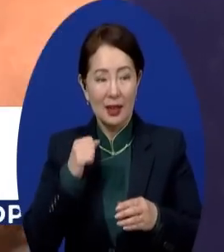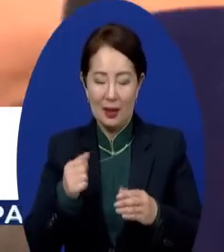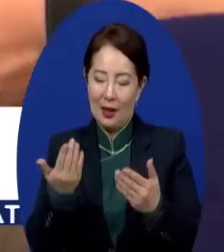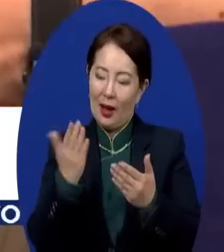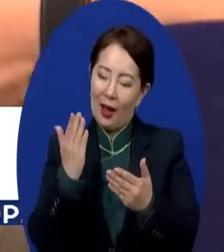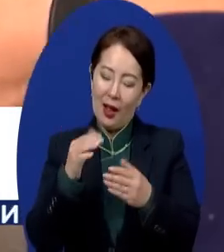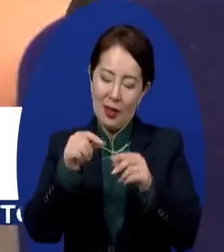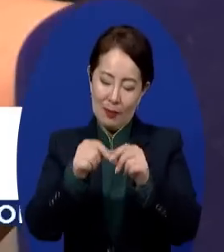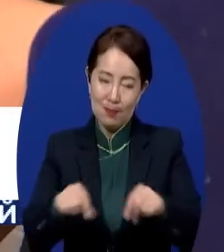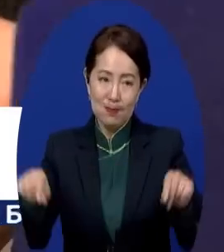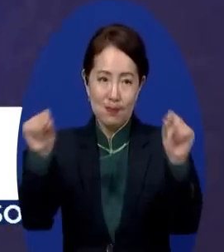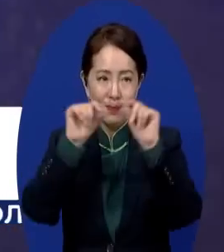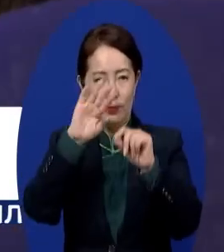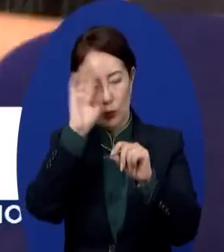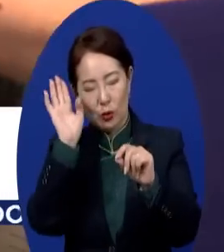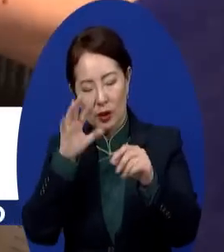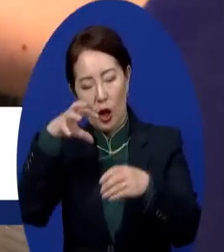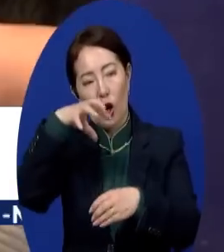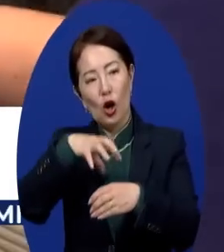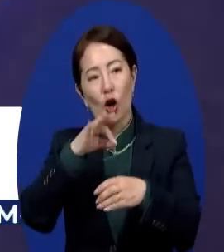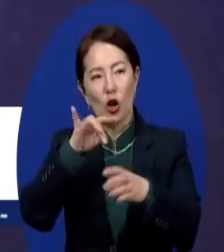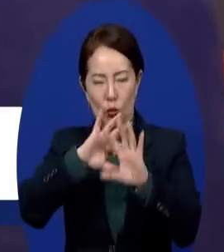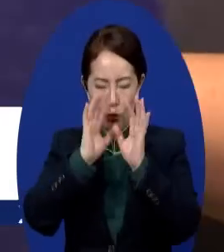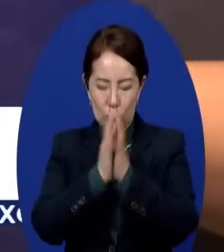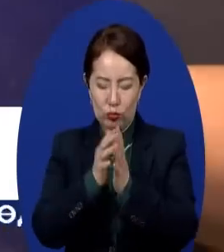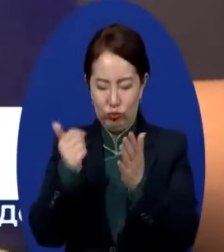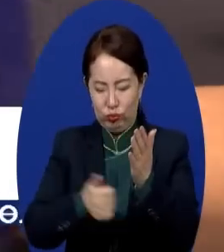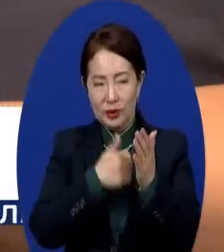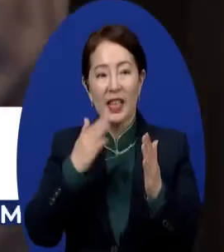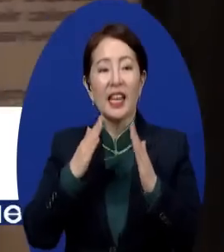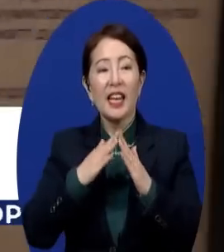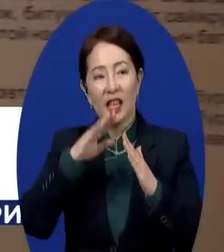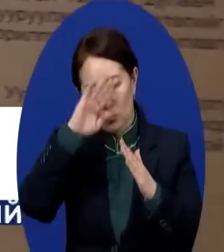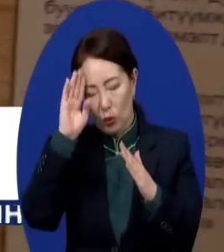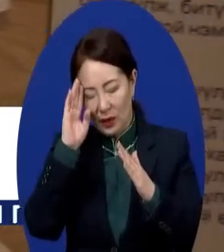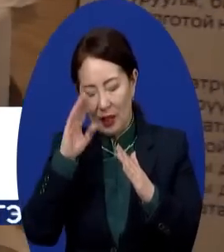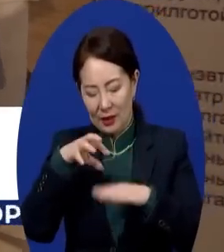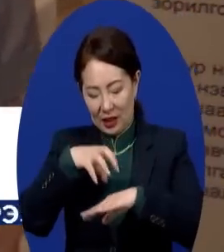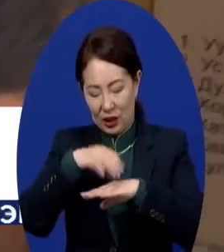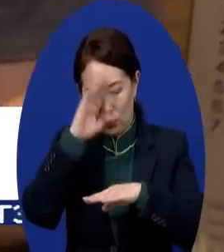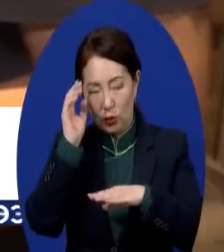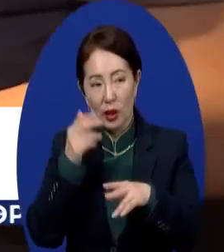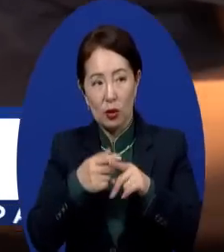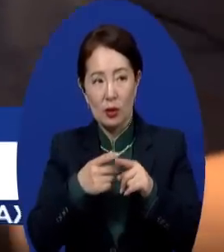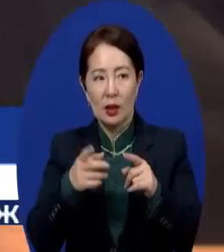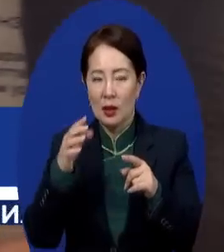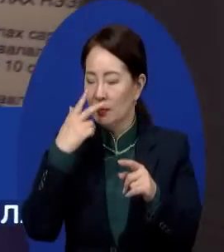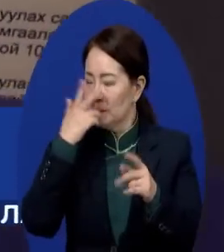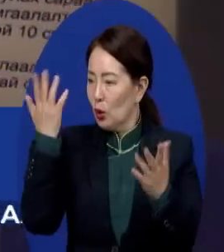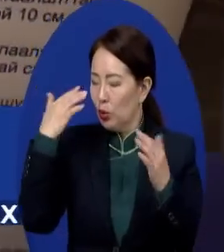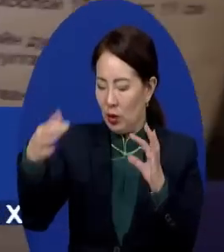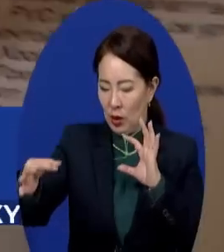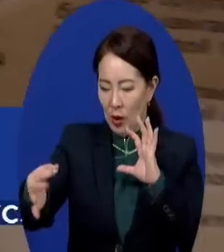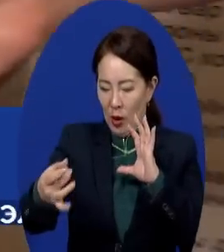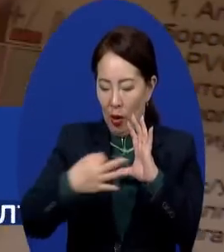хаалга, хатвчны дулаалга өрөх гэсэн нэг ийм иж бүрдэлтэй гэрийн дулаалга байж байгаа. Агаар оруулах ийм хоёр нийлхийтэй энд нь